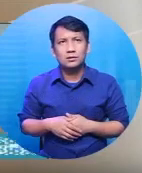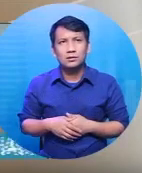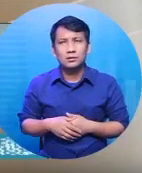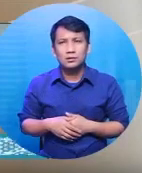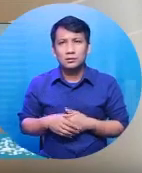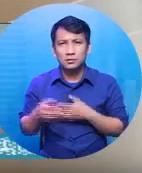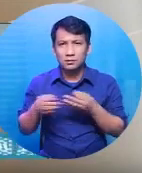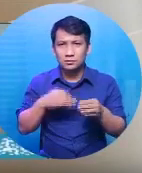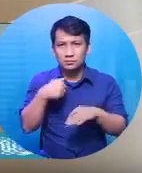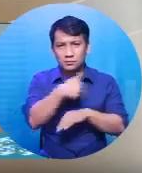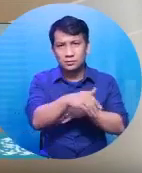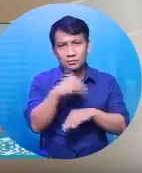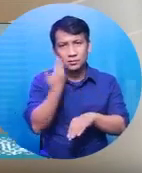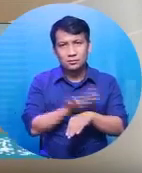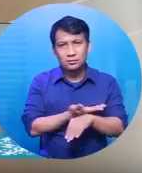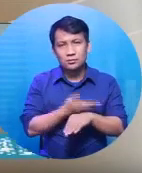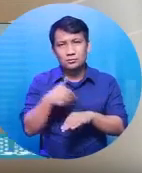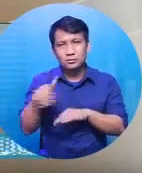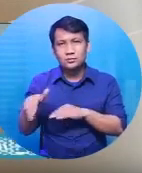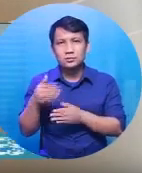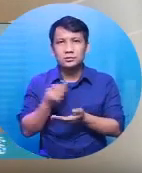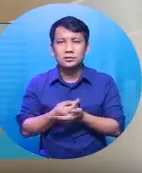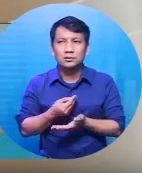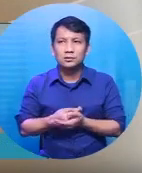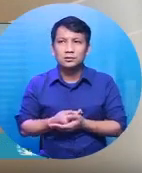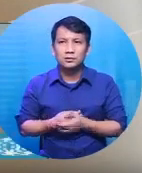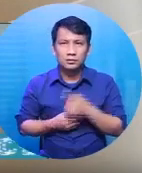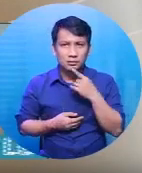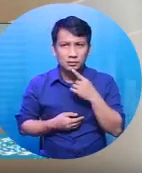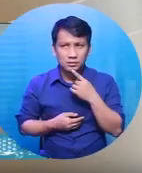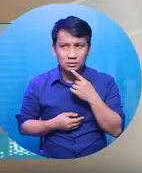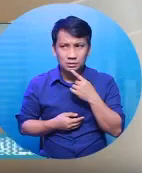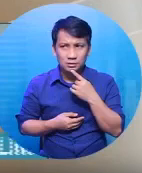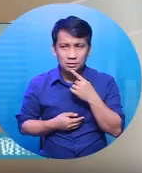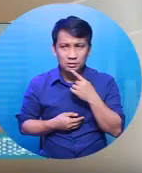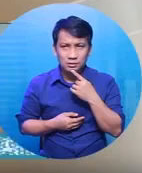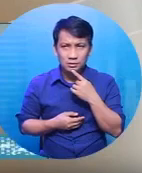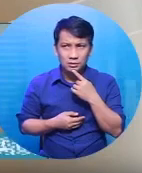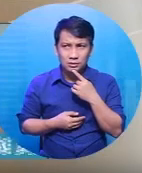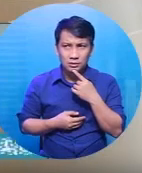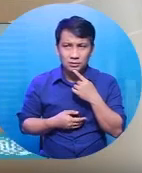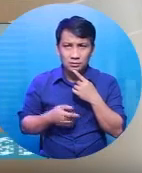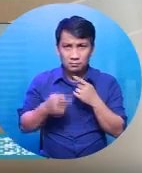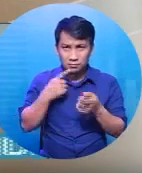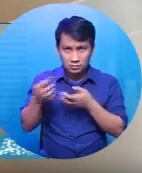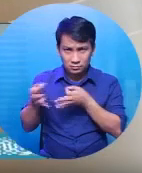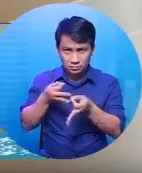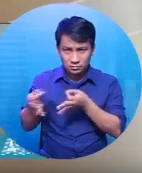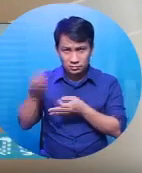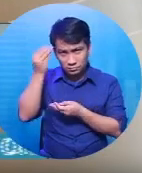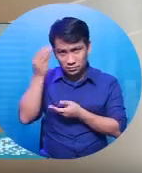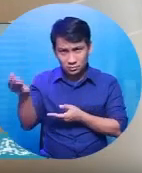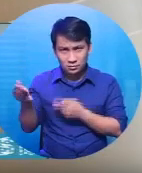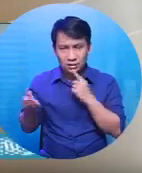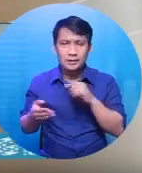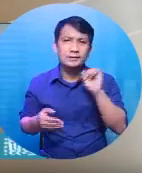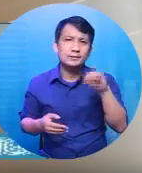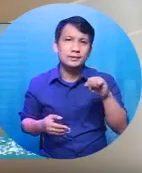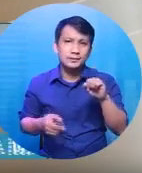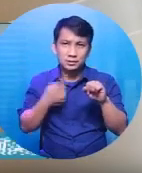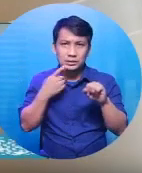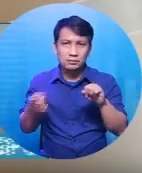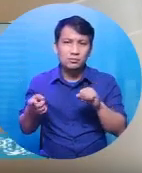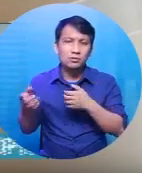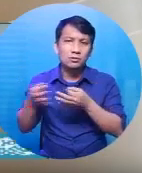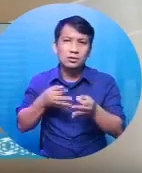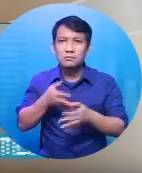akong pinapadalahan. Okay. May paliwanag yung ba yung kay nanay nyo? Oo po, pinaliwanag ko na po sa kanya.